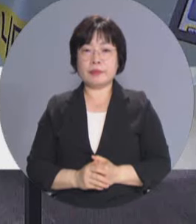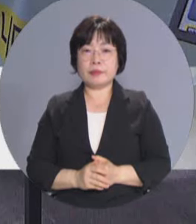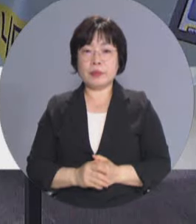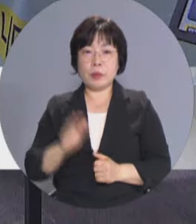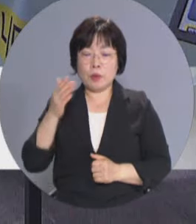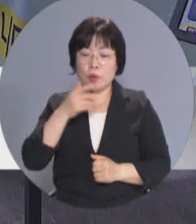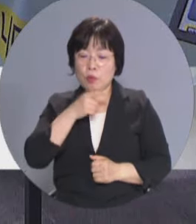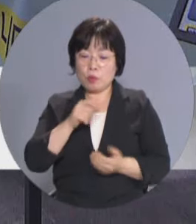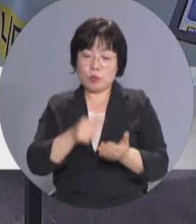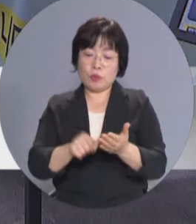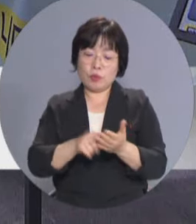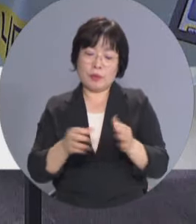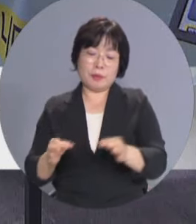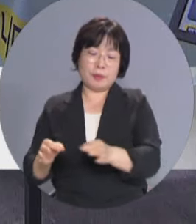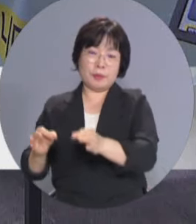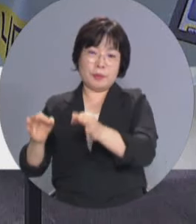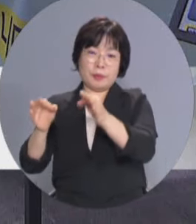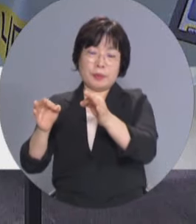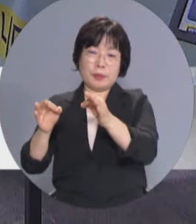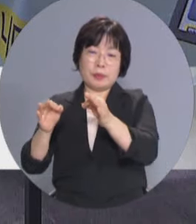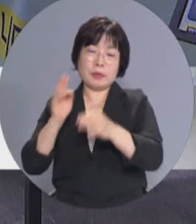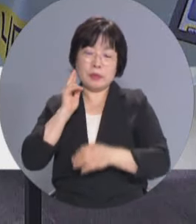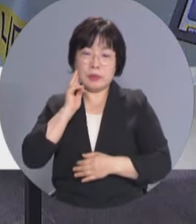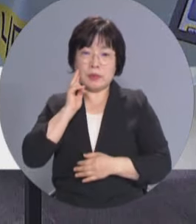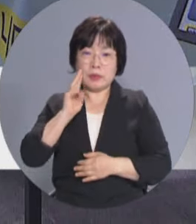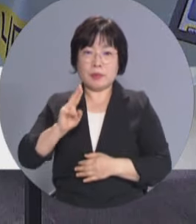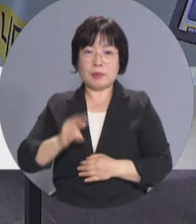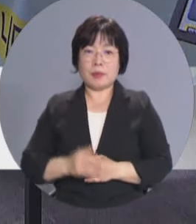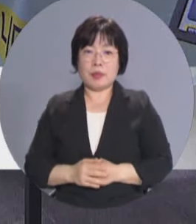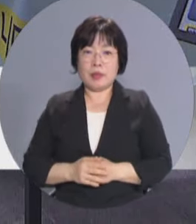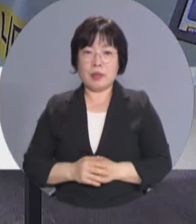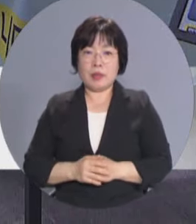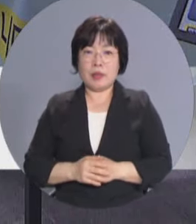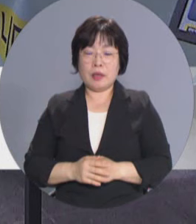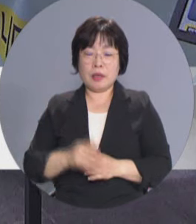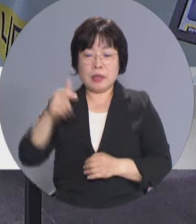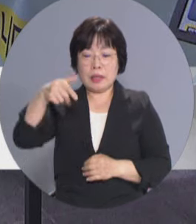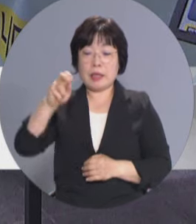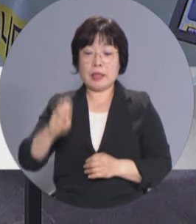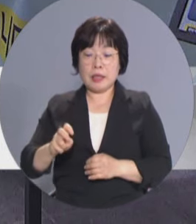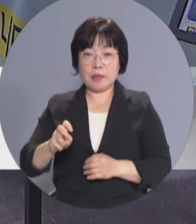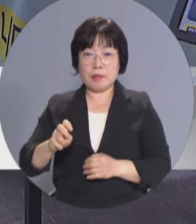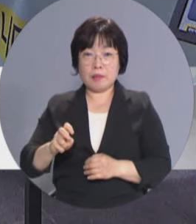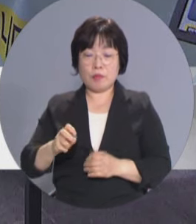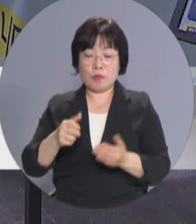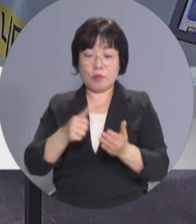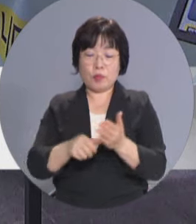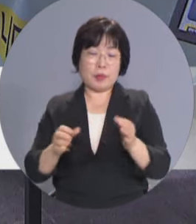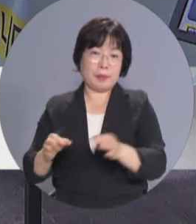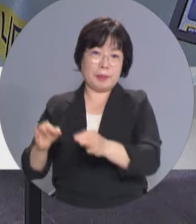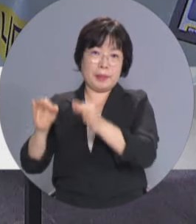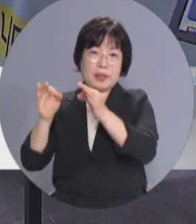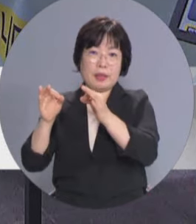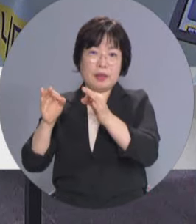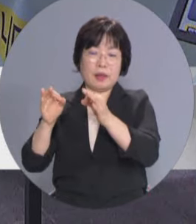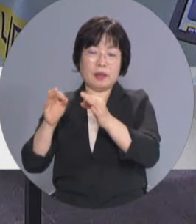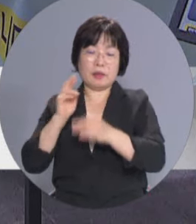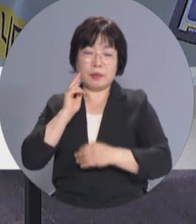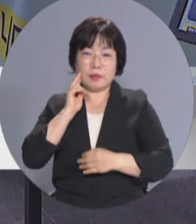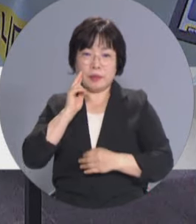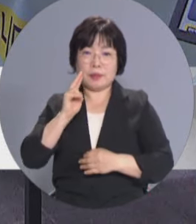요즘 물가 오름세가 정말 심상치 않습니다. 서민 대표 반찬인 김마저 금값이 됐다는 말이 나올